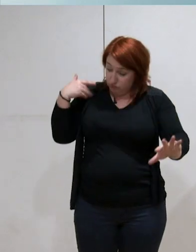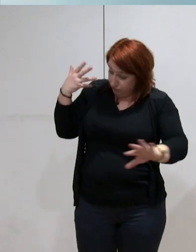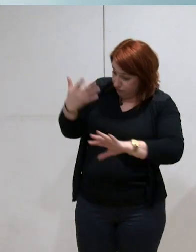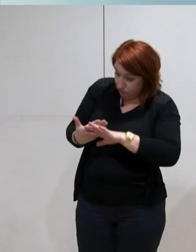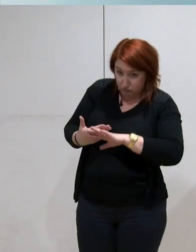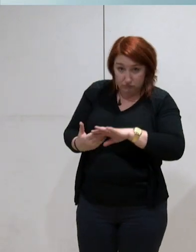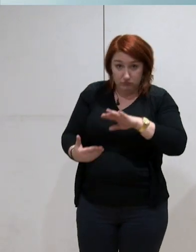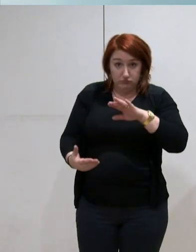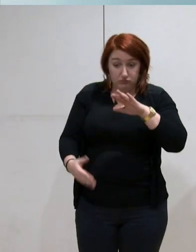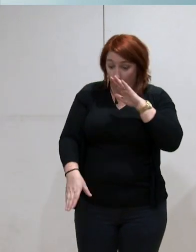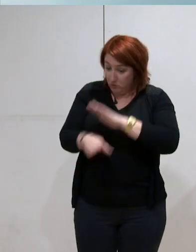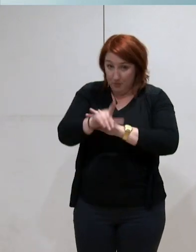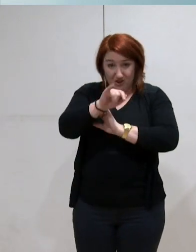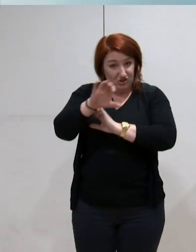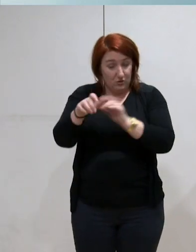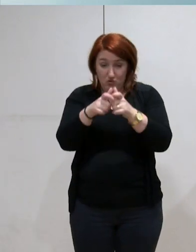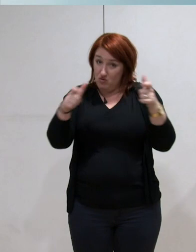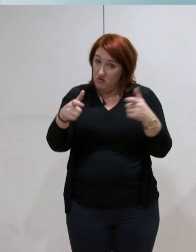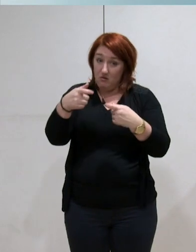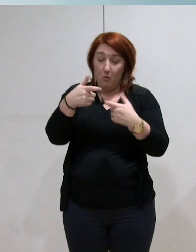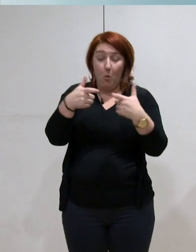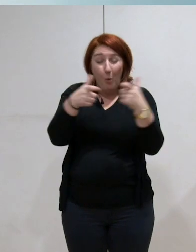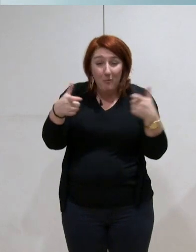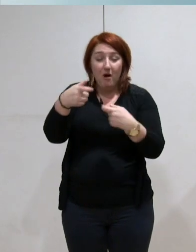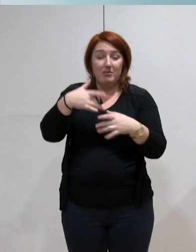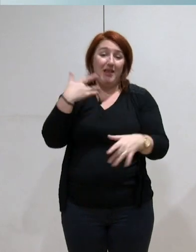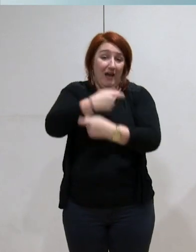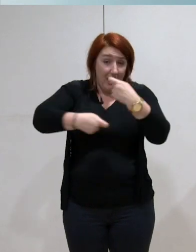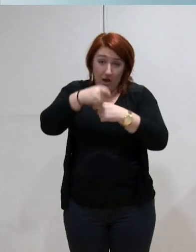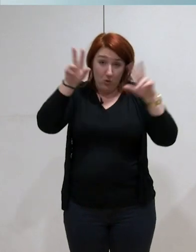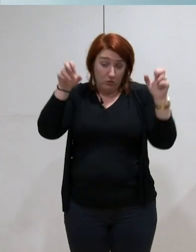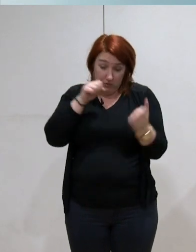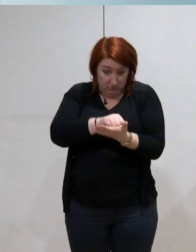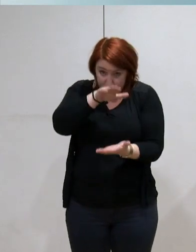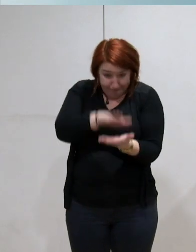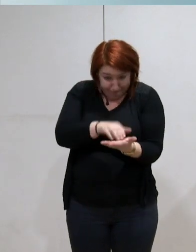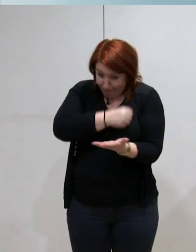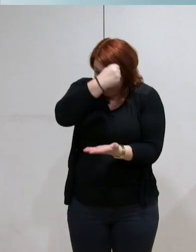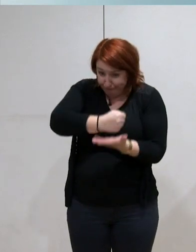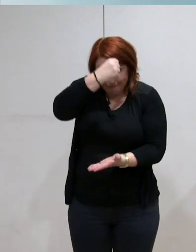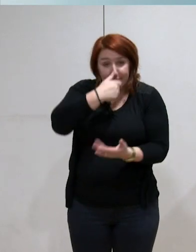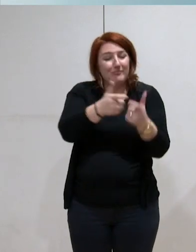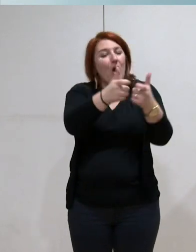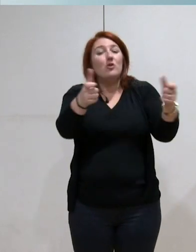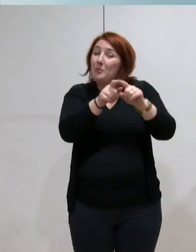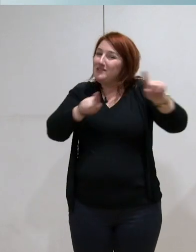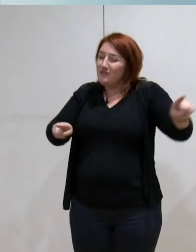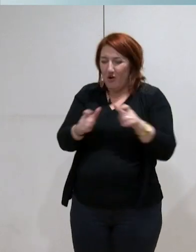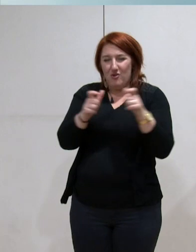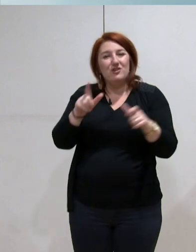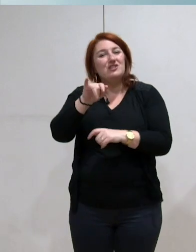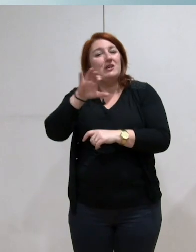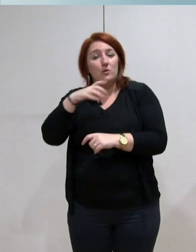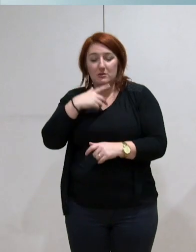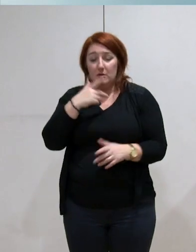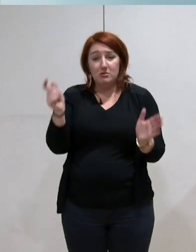dans ce groupement d'intérêt économique qui a la différence en fait d'une entreprise un groupement d'intérêt économique à une